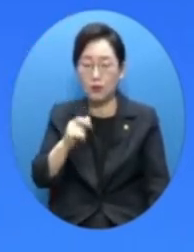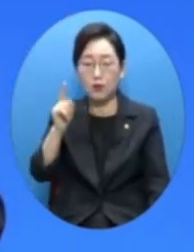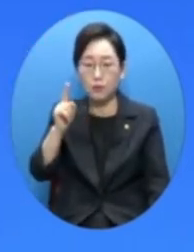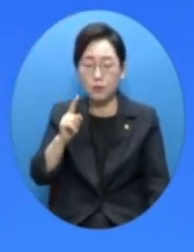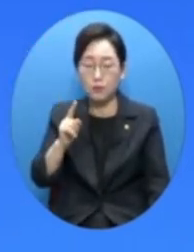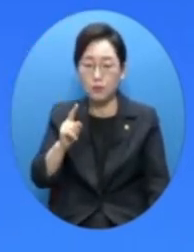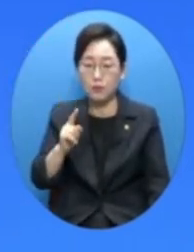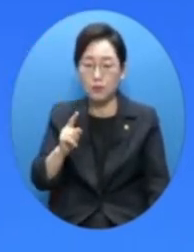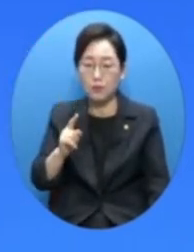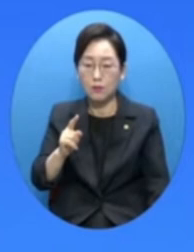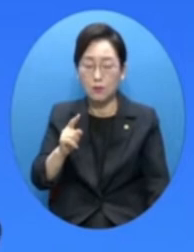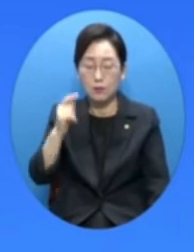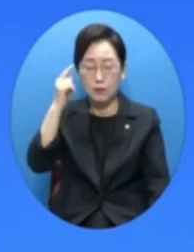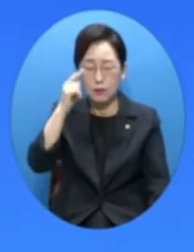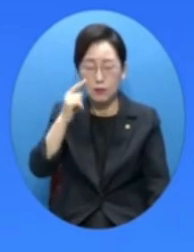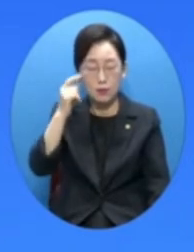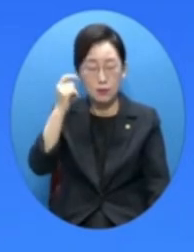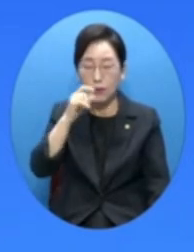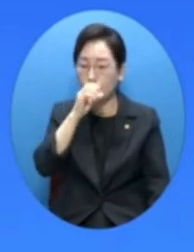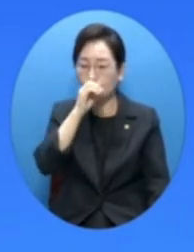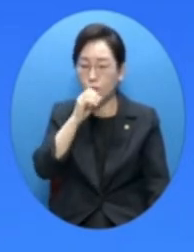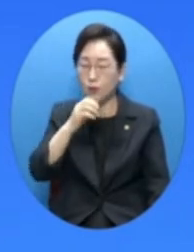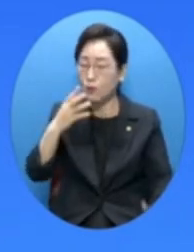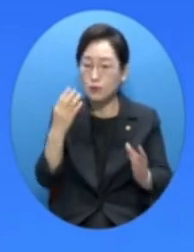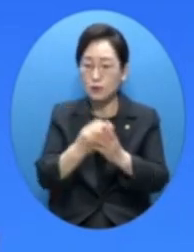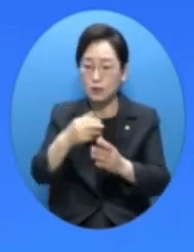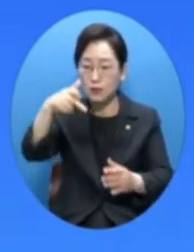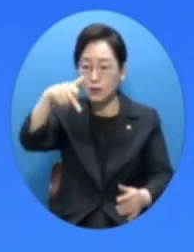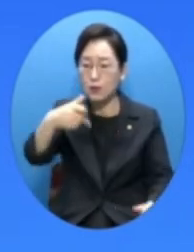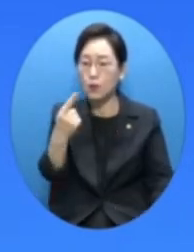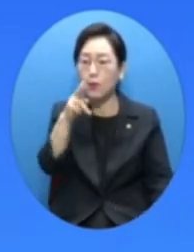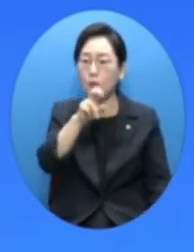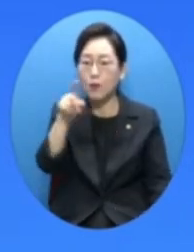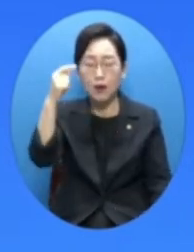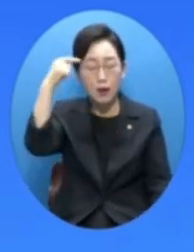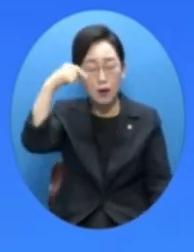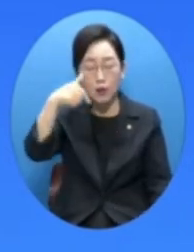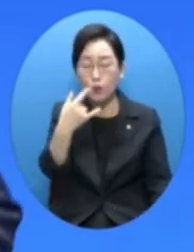상태로 그 의학용으로 코마 상태에 빠졌기 때문에